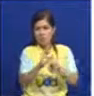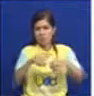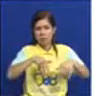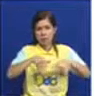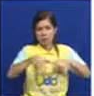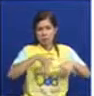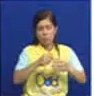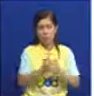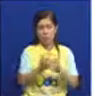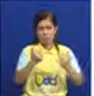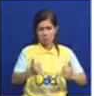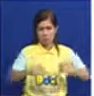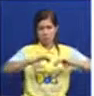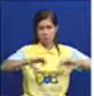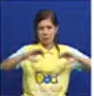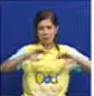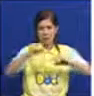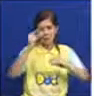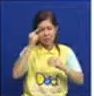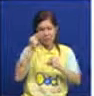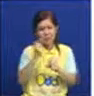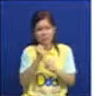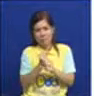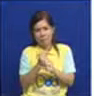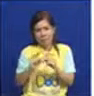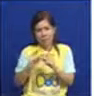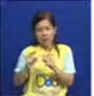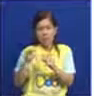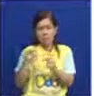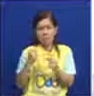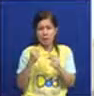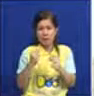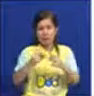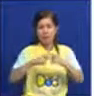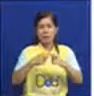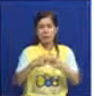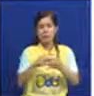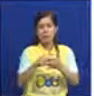ายามทุกอย่างเพื่อจะแก้ปัญหาไม่ให้มันเกิดผลกระทบกับรัฐบาลต่อไปด้วย